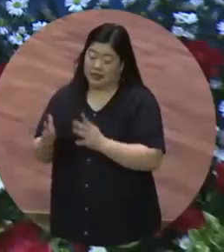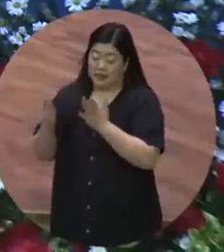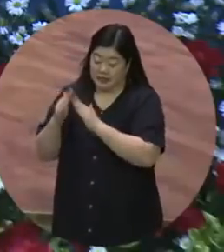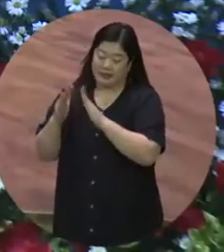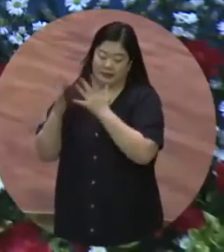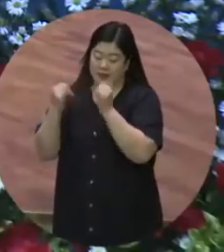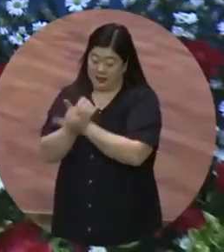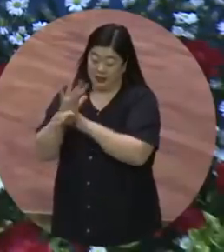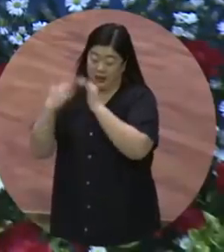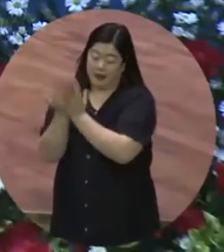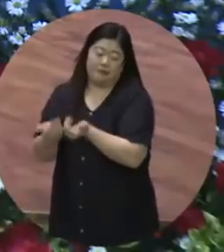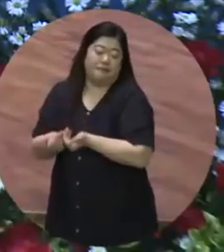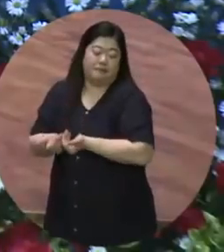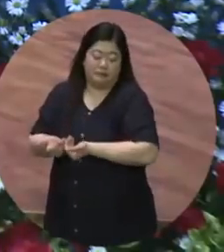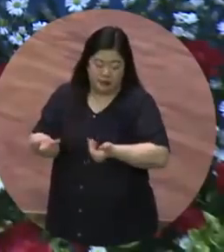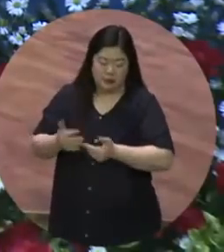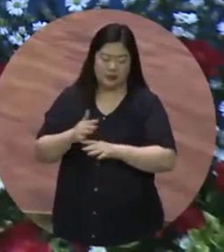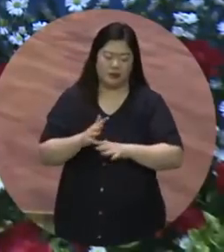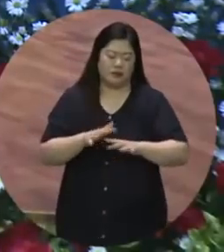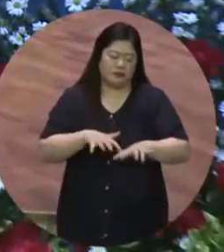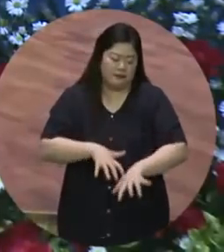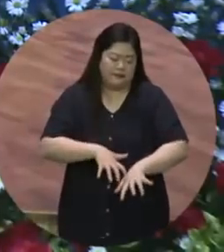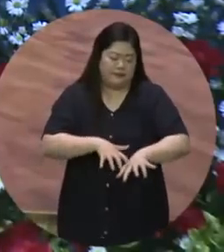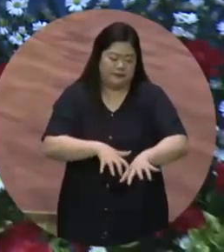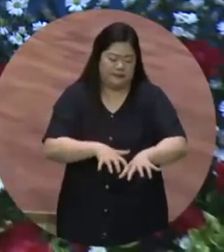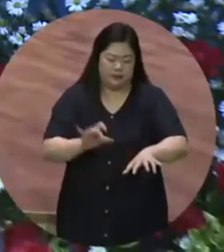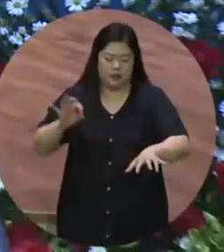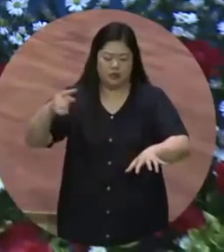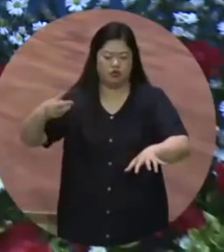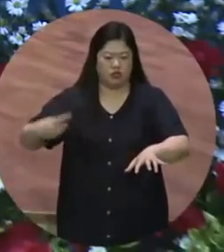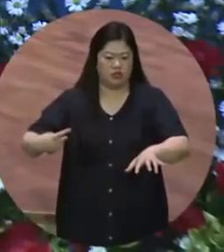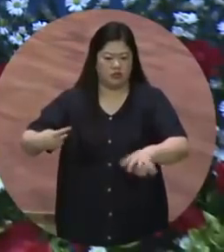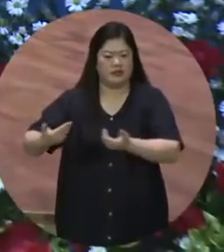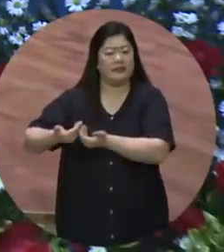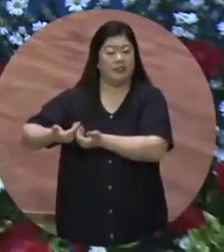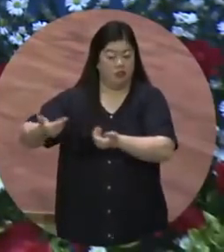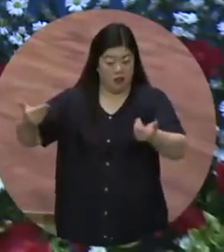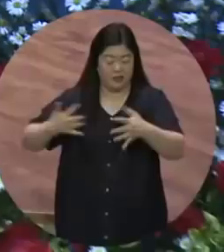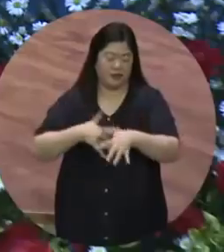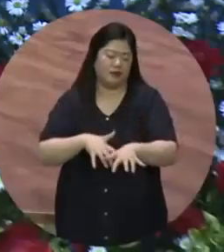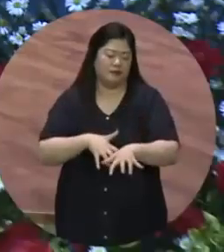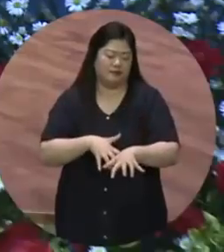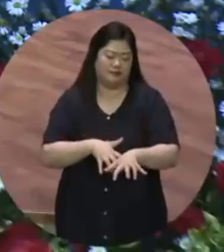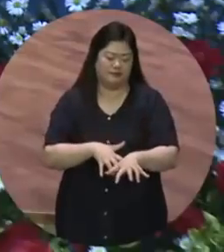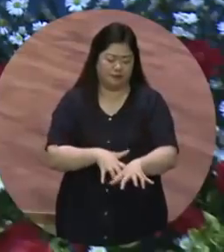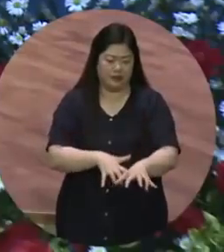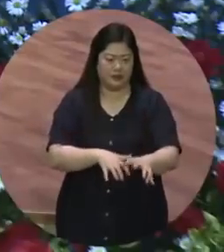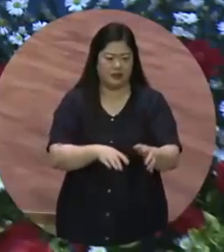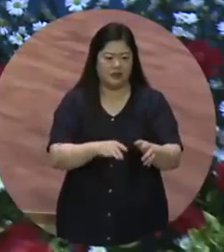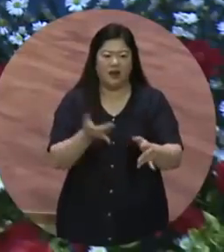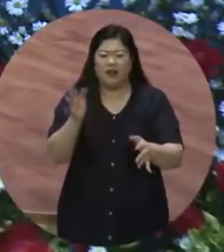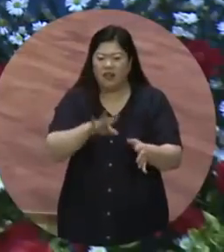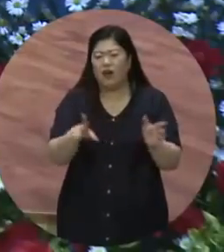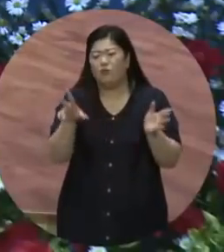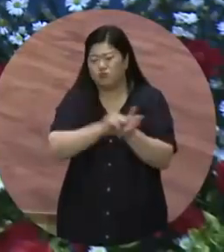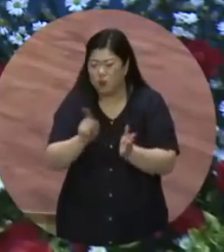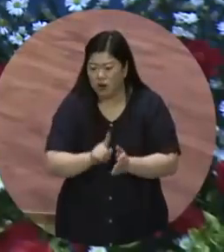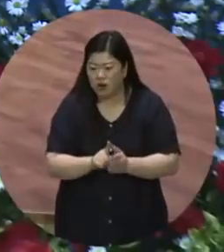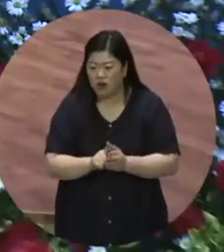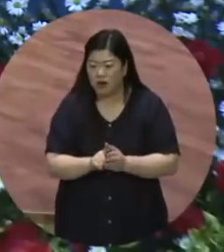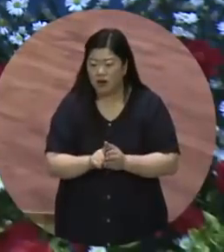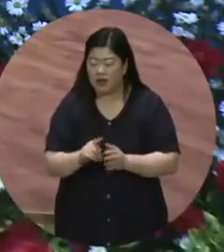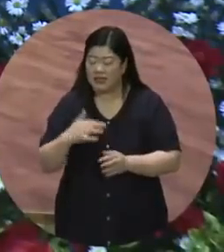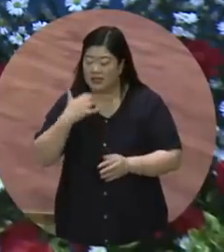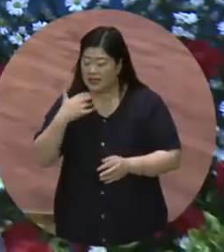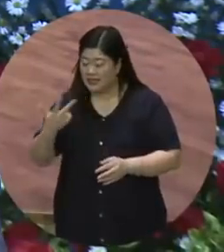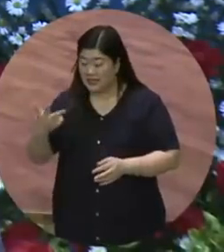그렇게 결단하고 고향을 떠나서 불구하고 25년 동안 믿음이 성숙하지 못해서 성숙하지